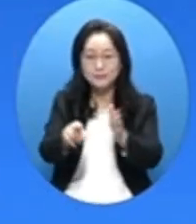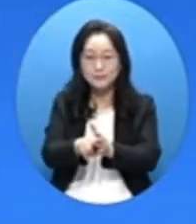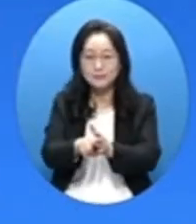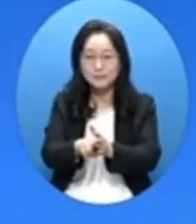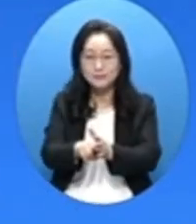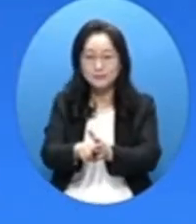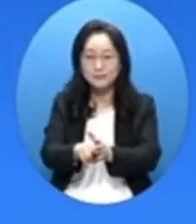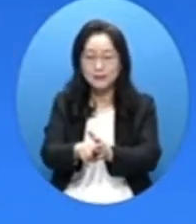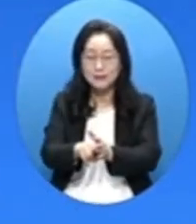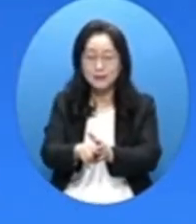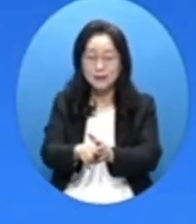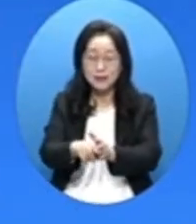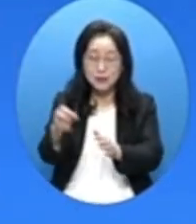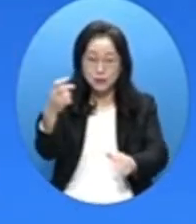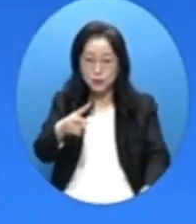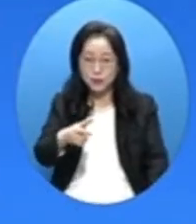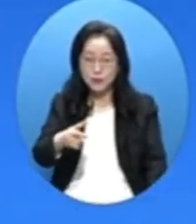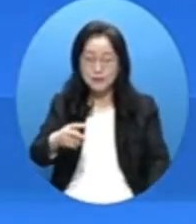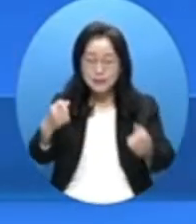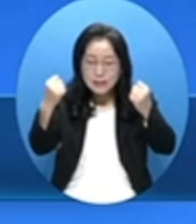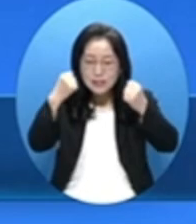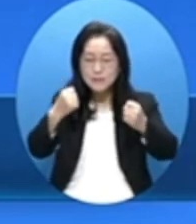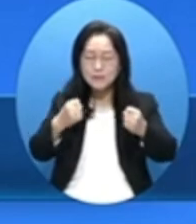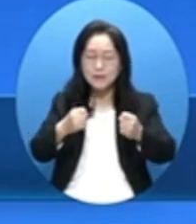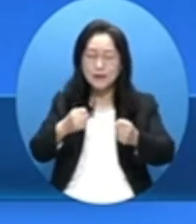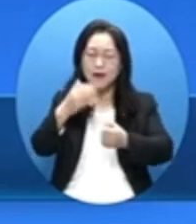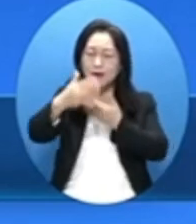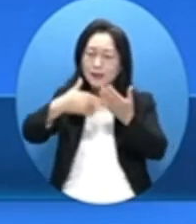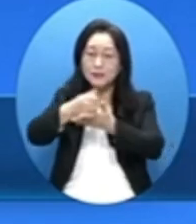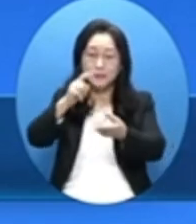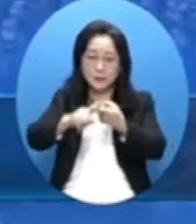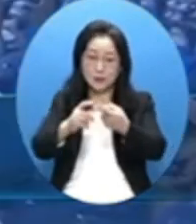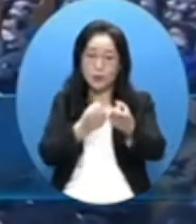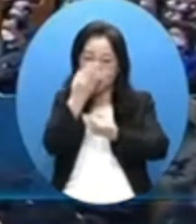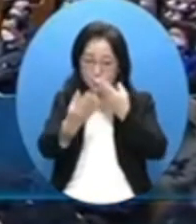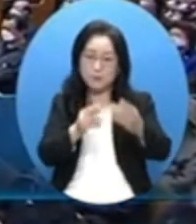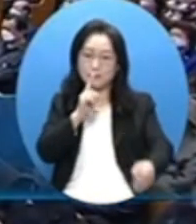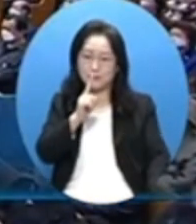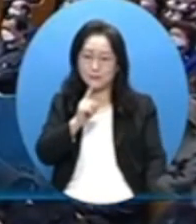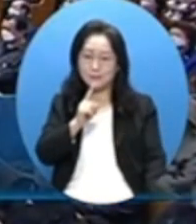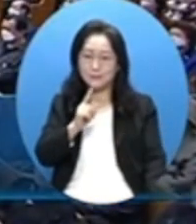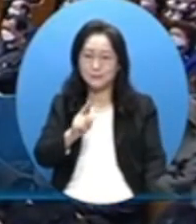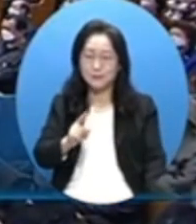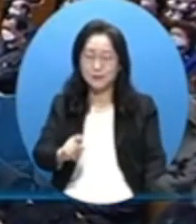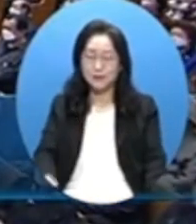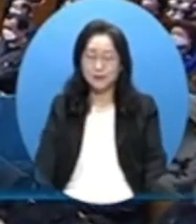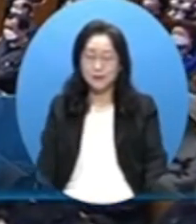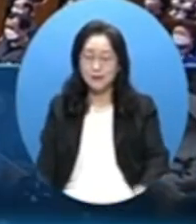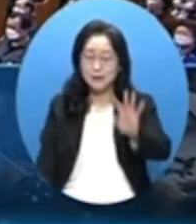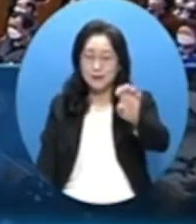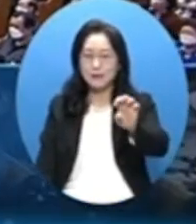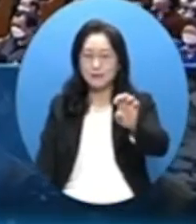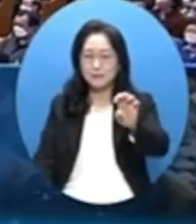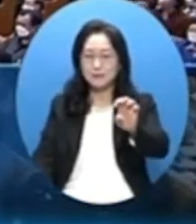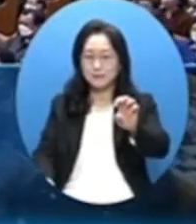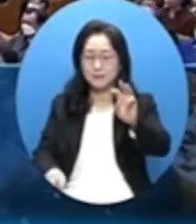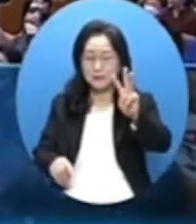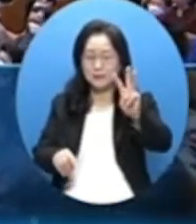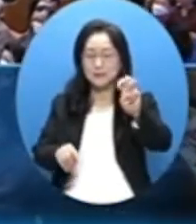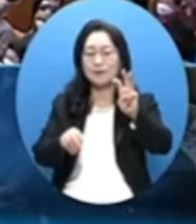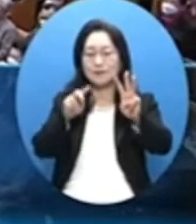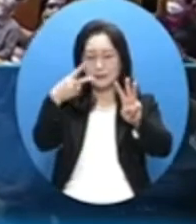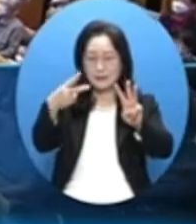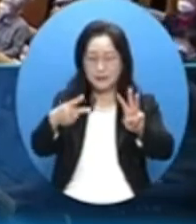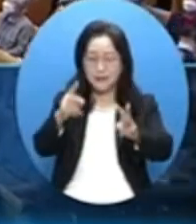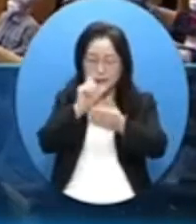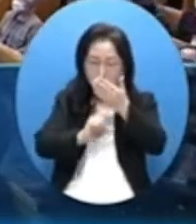이스라엘 선지자는이어서 우리의 힘이 되신 하나님을 고백합니다 3장 33장 2절입니다 주는 아침마다